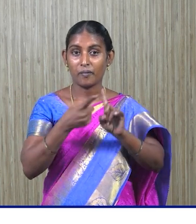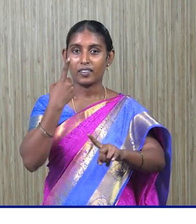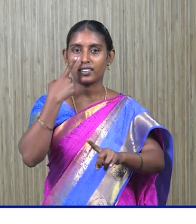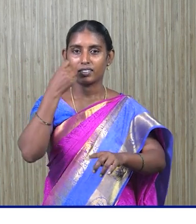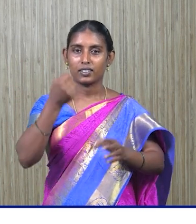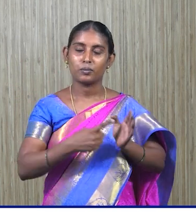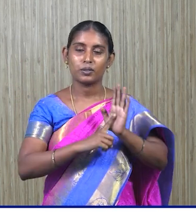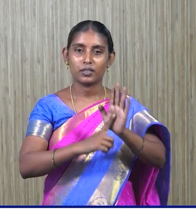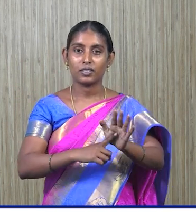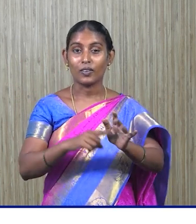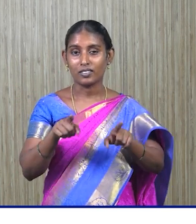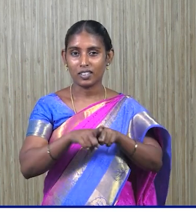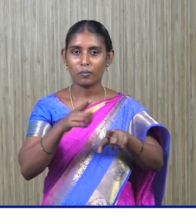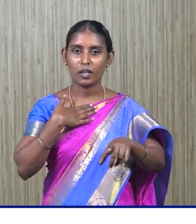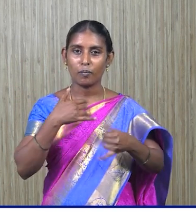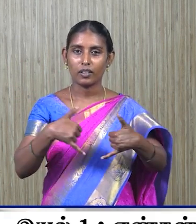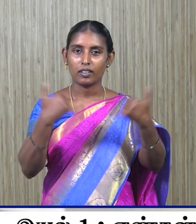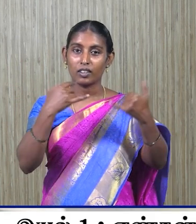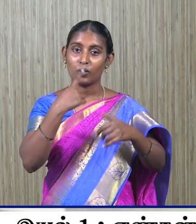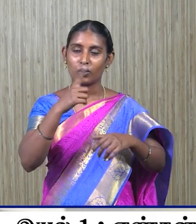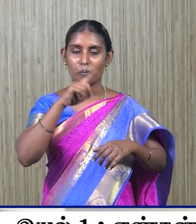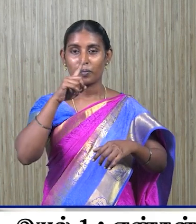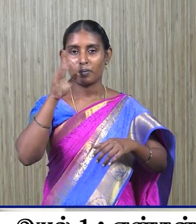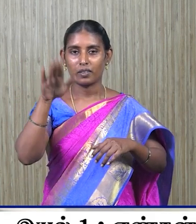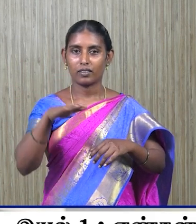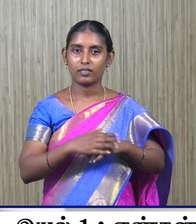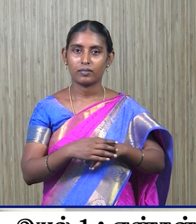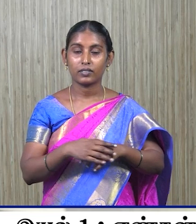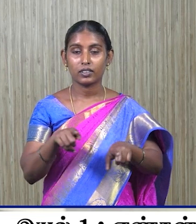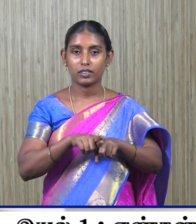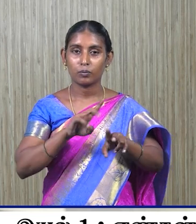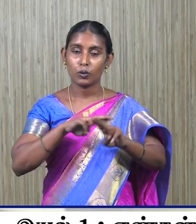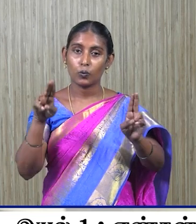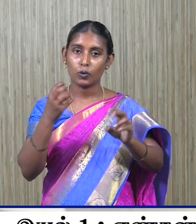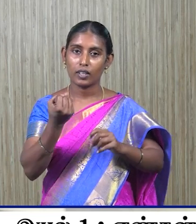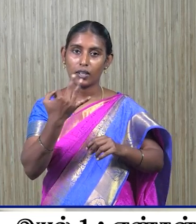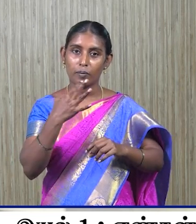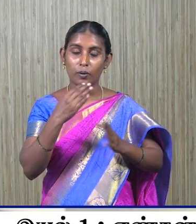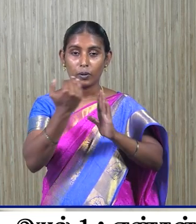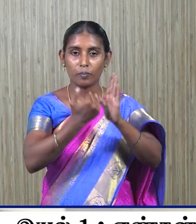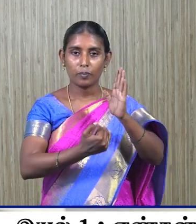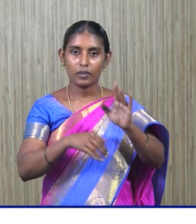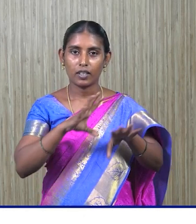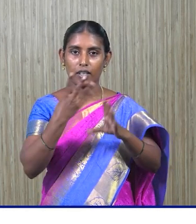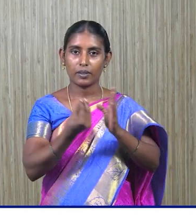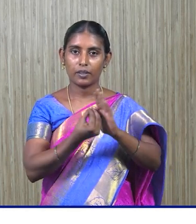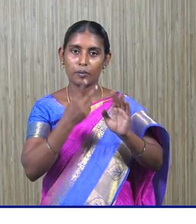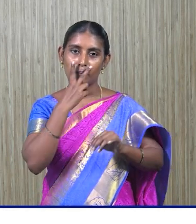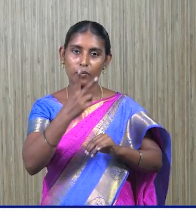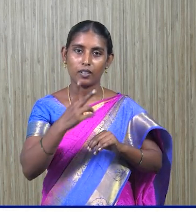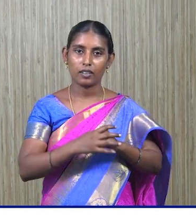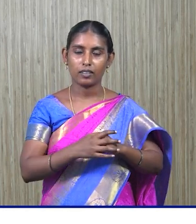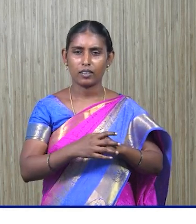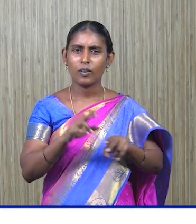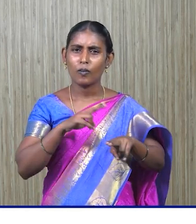முதலில் இந்தியர்கள் என்பதில் நாம் பெருமிதம் கொள்ள வேண்டும். இப்போது இந்த முழு எண்களின் பண்புகளை பற்றி நம்ம பார்க்கலாம். முழு எண்களின்